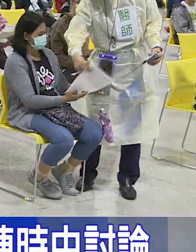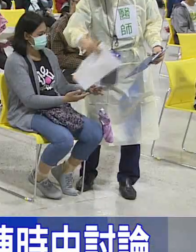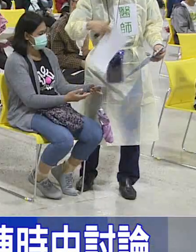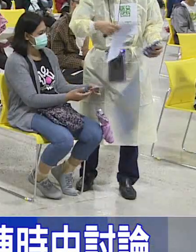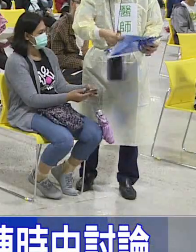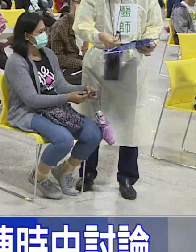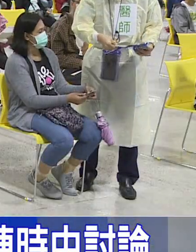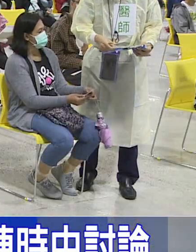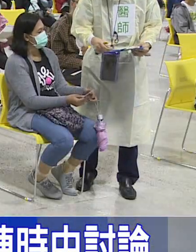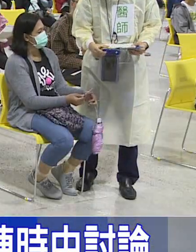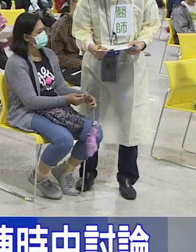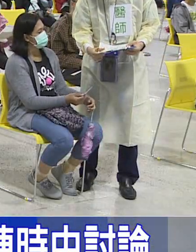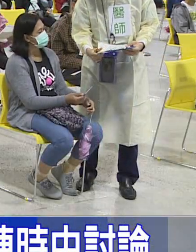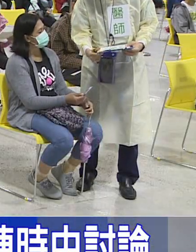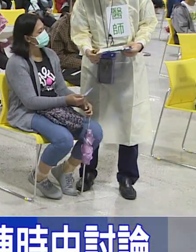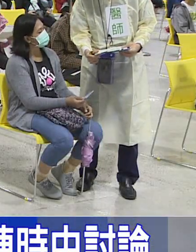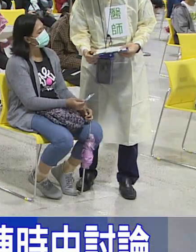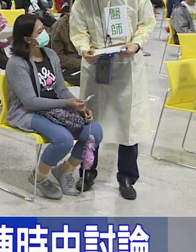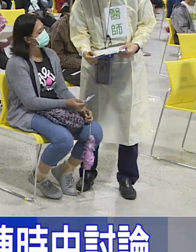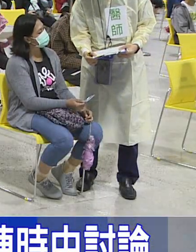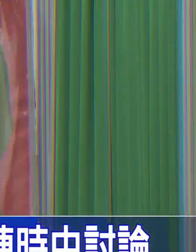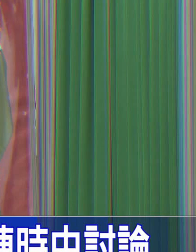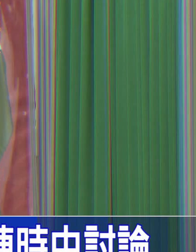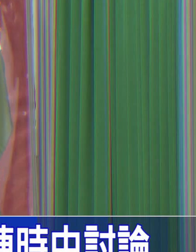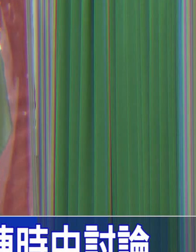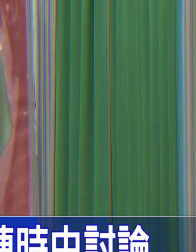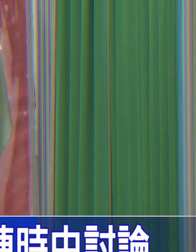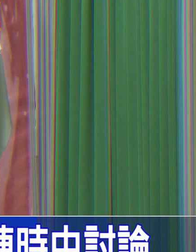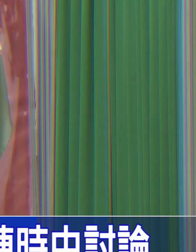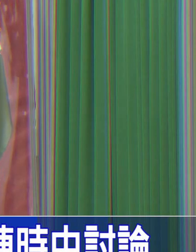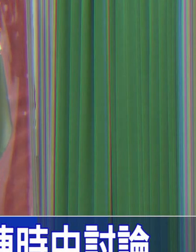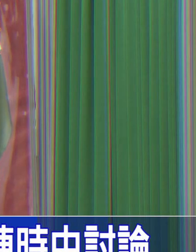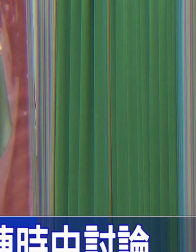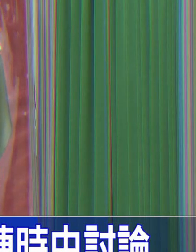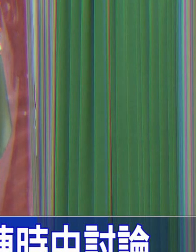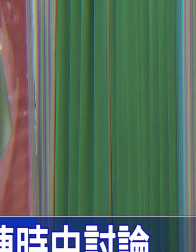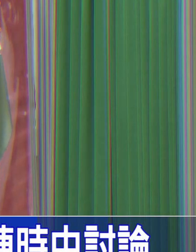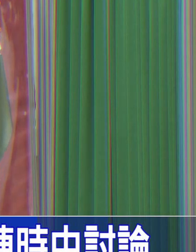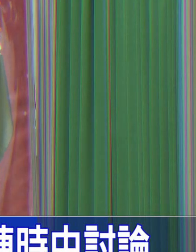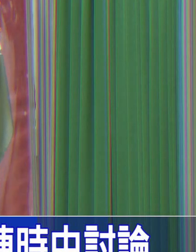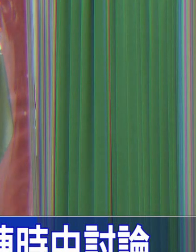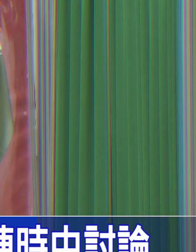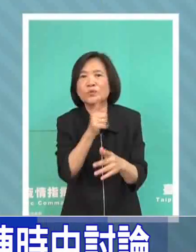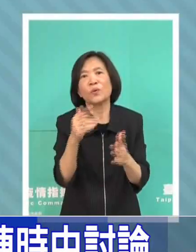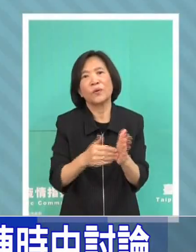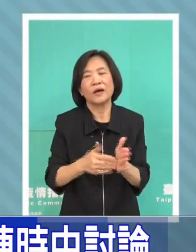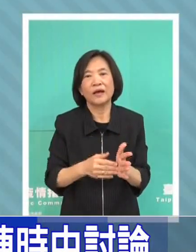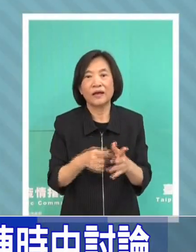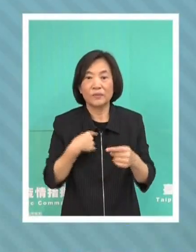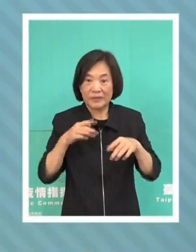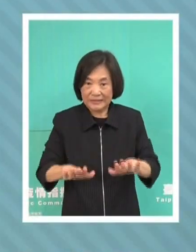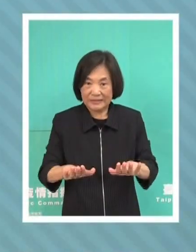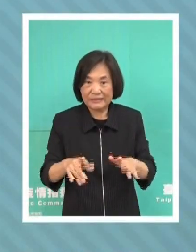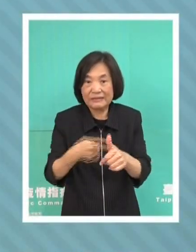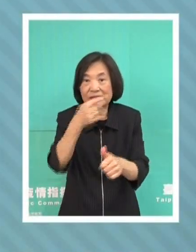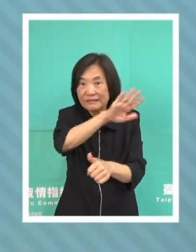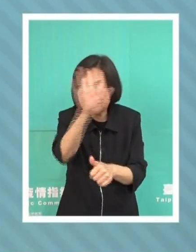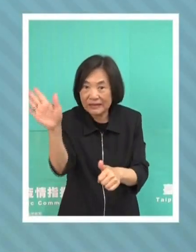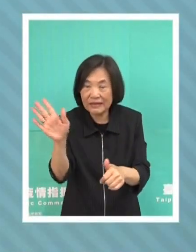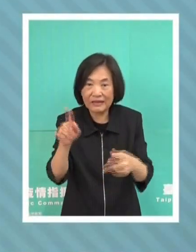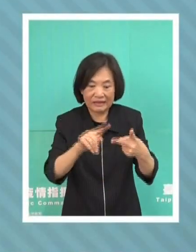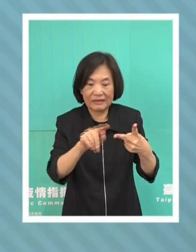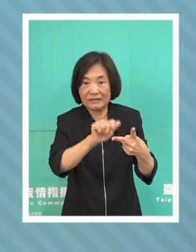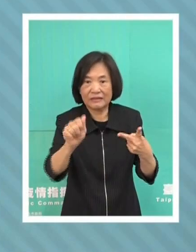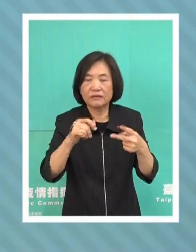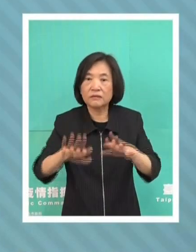第二剂 A 粒，但中央却突然宣布将开放 A 粒混打 BNT， 让北市爆发气打潮。 今天在开始打 AZ， 就